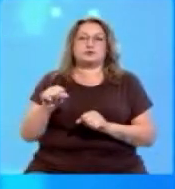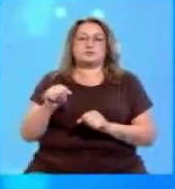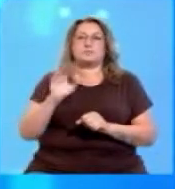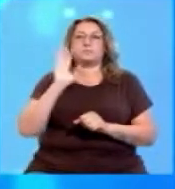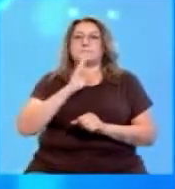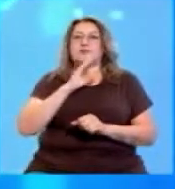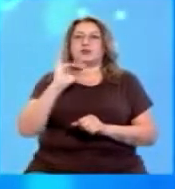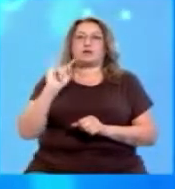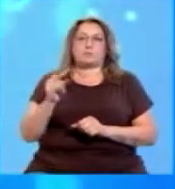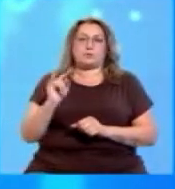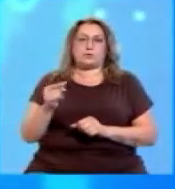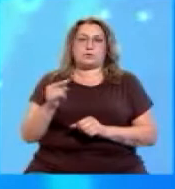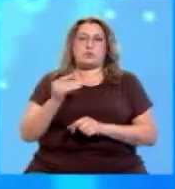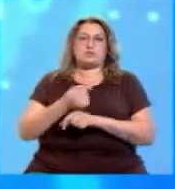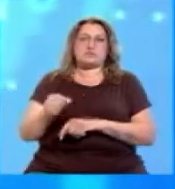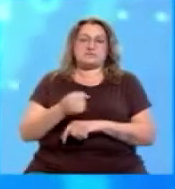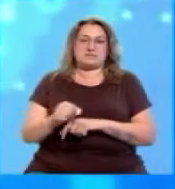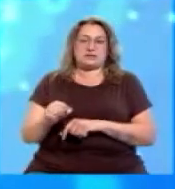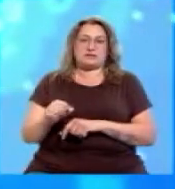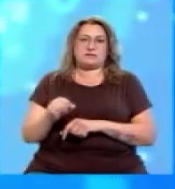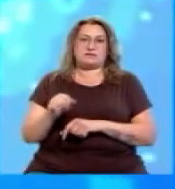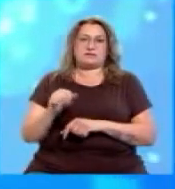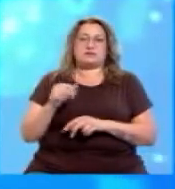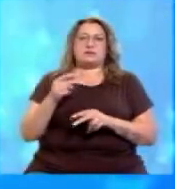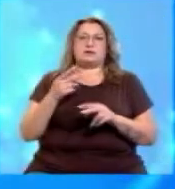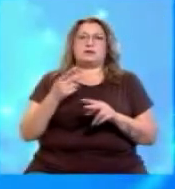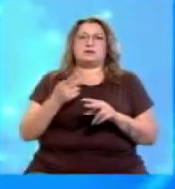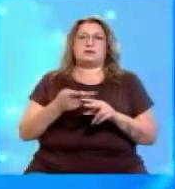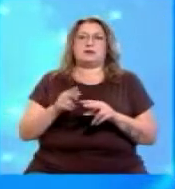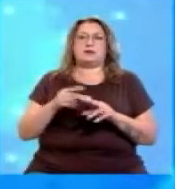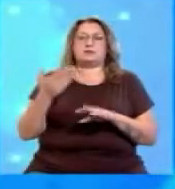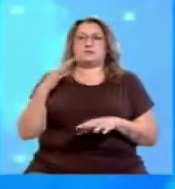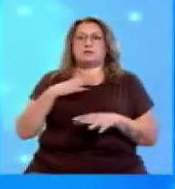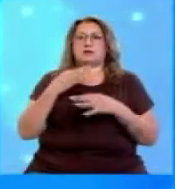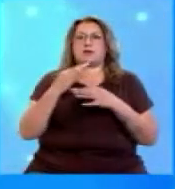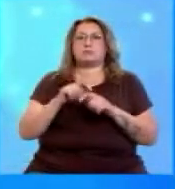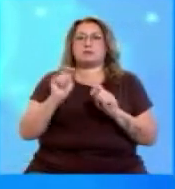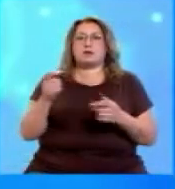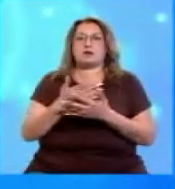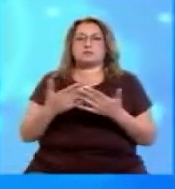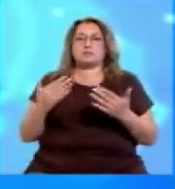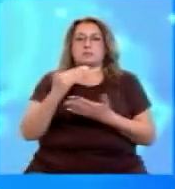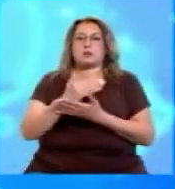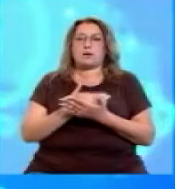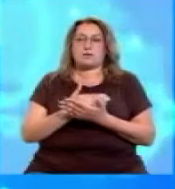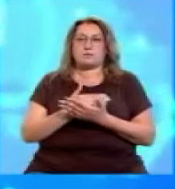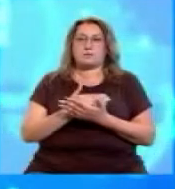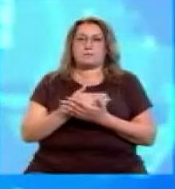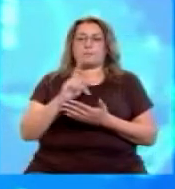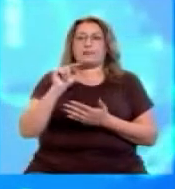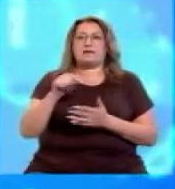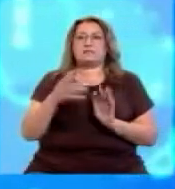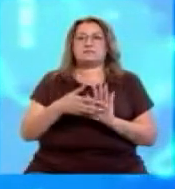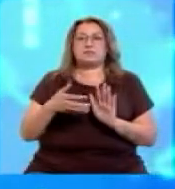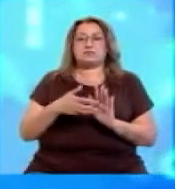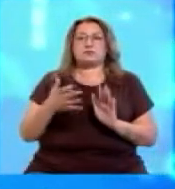түрлі бағдарламалар қолға алынған. Тек соларды жүзеге асыру кезінде белгілі болған кемшіліктердің орнын толтыру керек. Қостанай қаласында қылмыстық